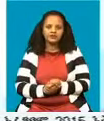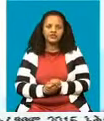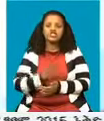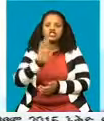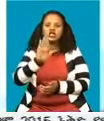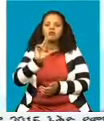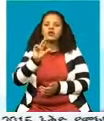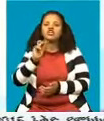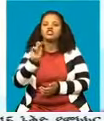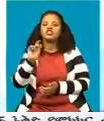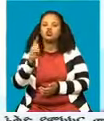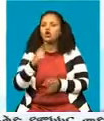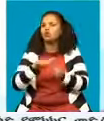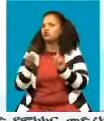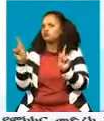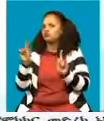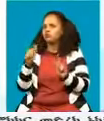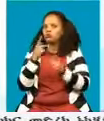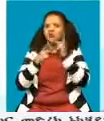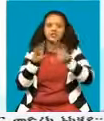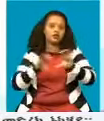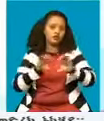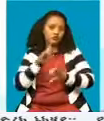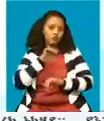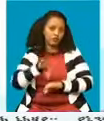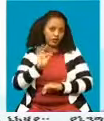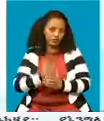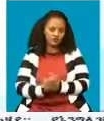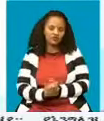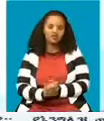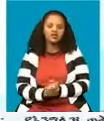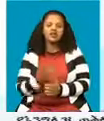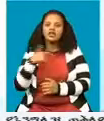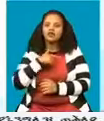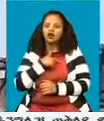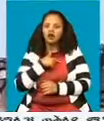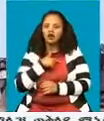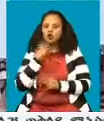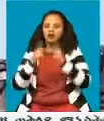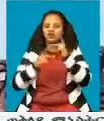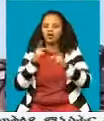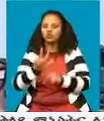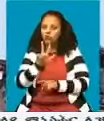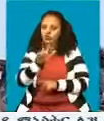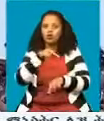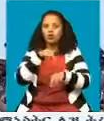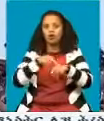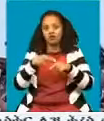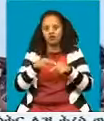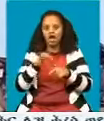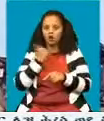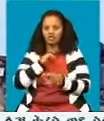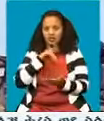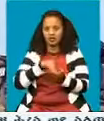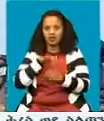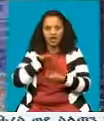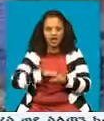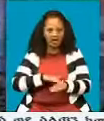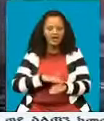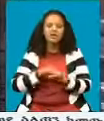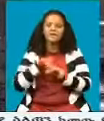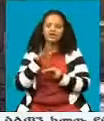ሸንበዲኖ፣ ሌሎችም ጋር የተለያዩ ቡድኖች ጉብኝት እያደረጉ ይገኛሉ። እኛ እንግዲህ የጎበኘናቸው ሶስት ተቋማት ናቸው ሐዋሳ ከተማ ላይ።